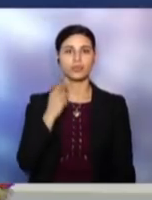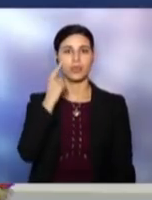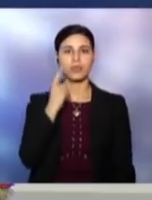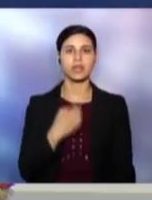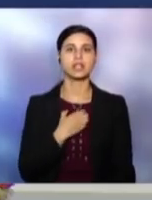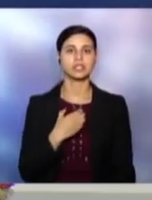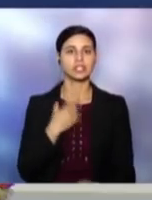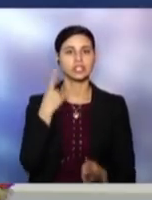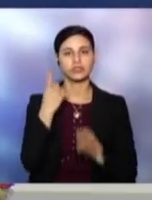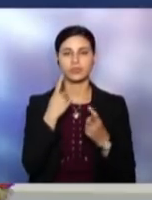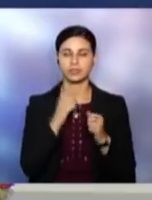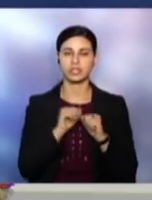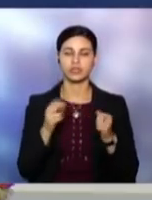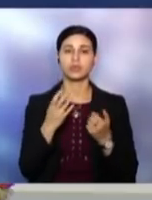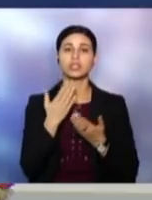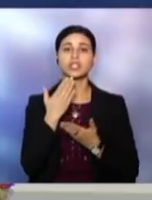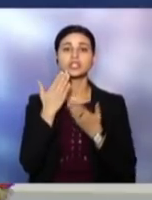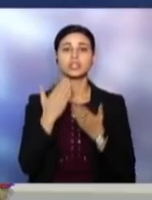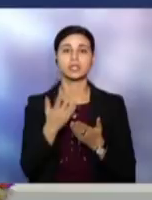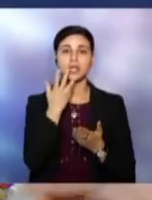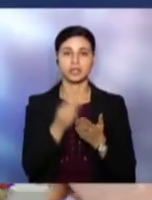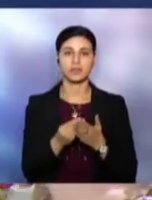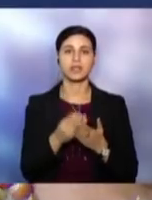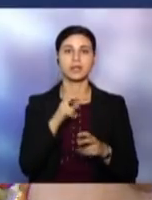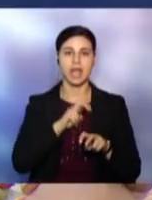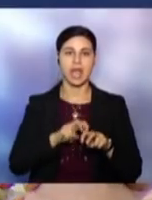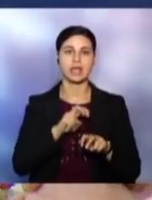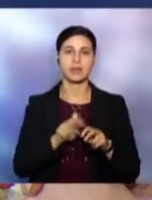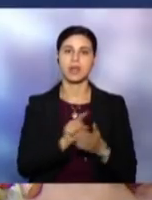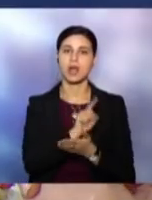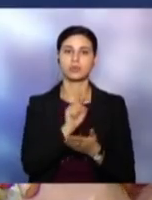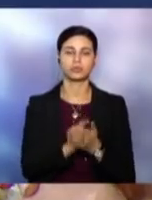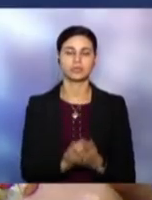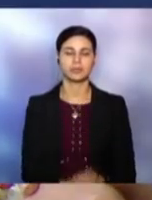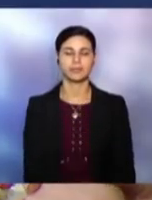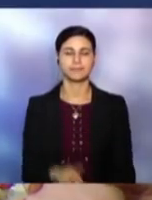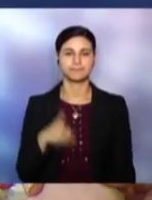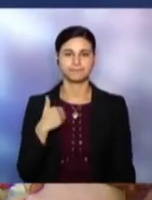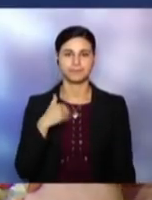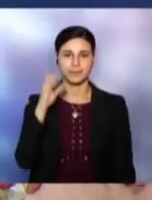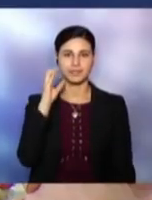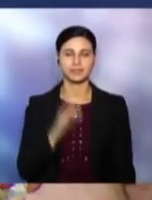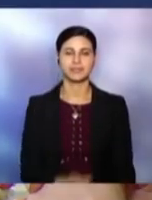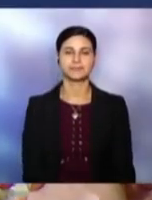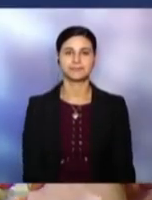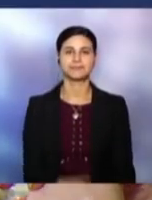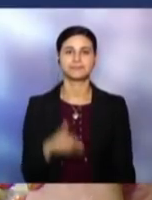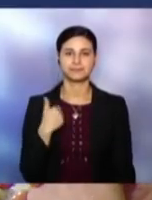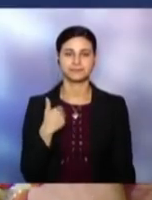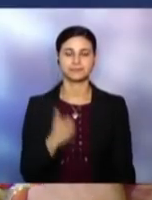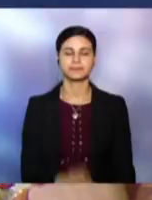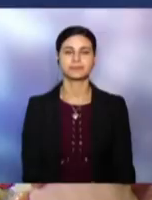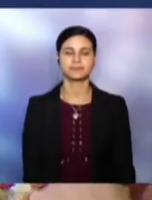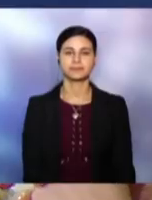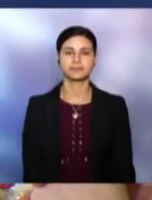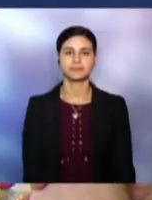ამ ინფორმაციას, კითხეთ თქვენს პირად ექიმს აუცილებლად. დილამშვიდობისა გისმენთ. დილამშვიდობისა,